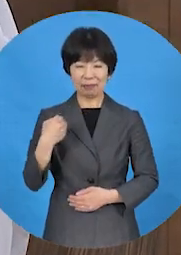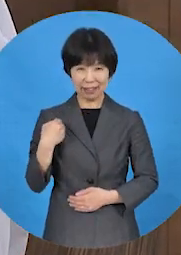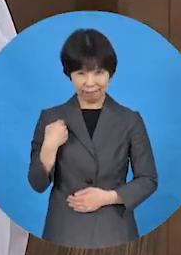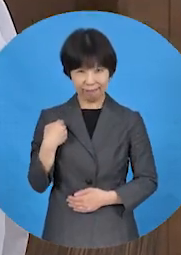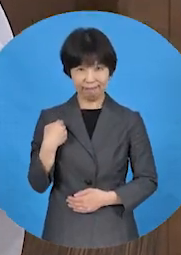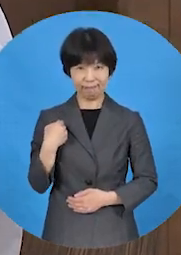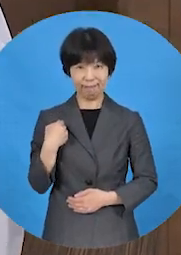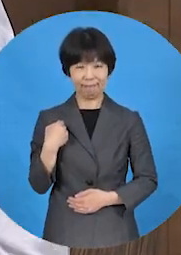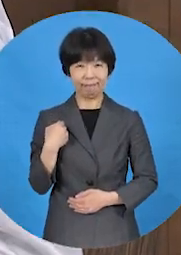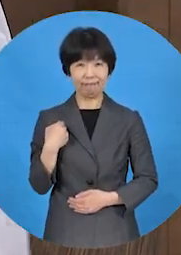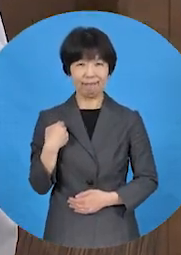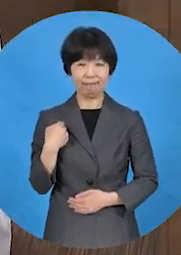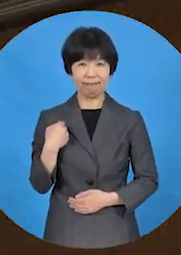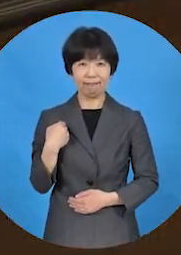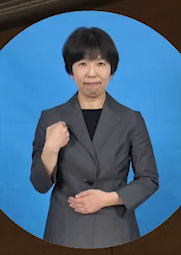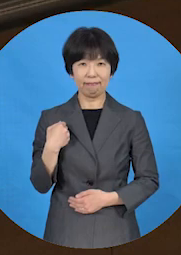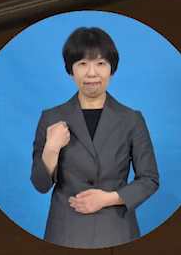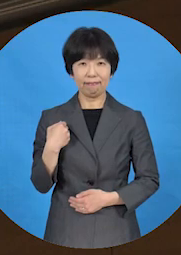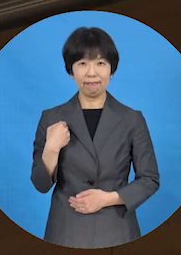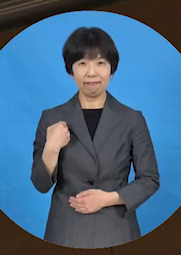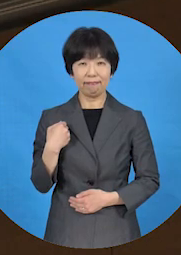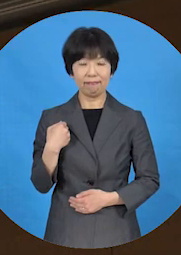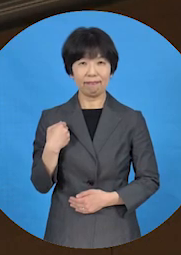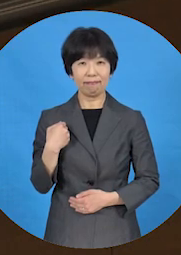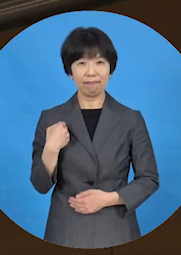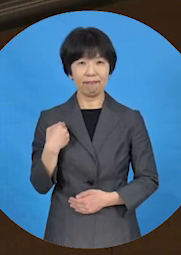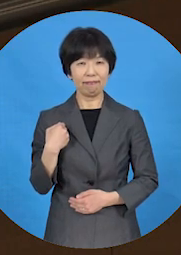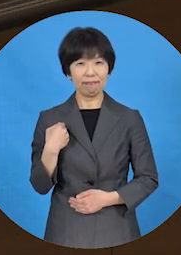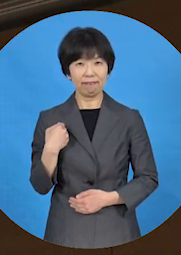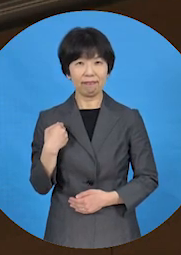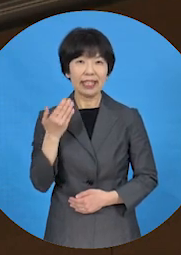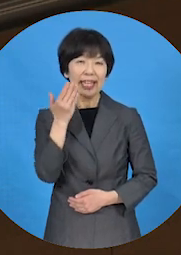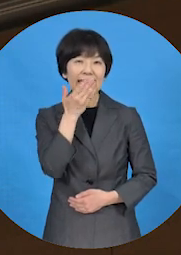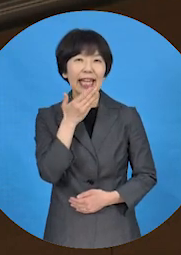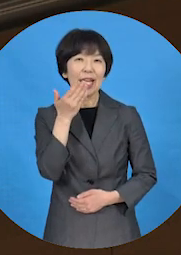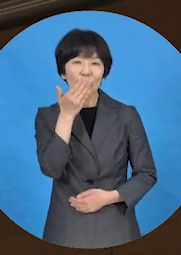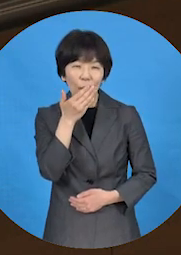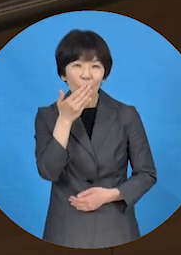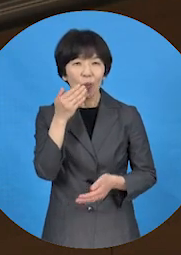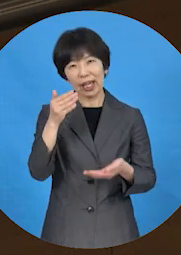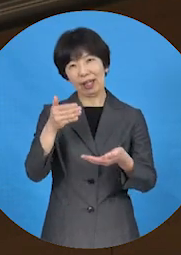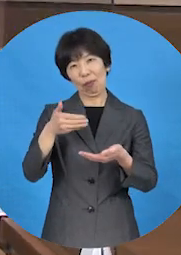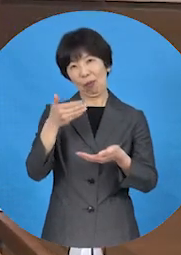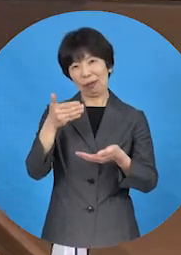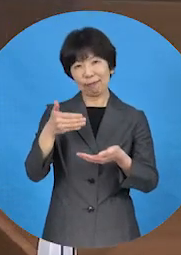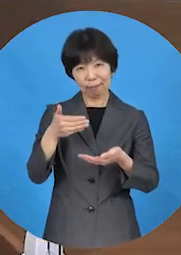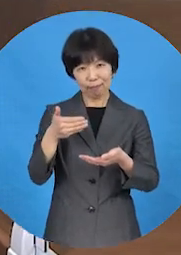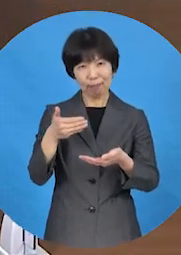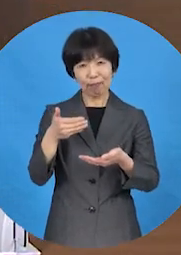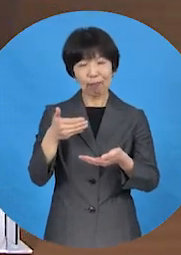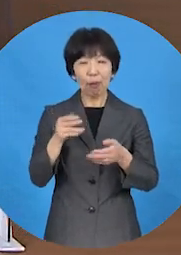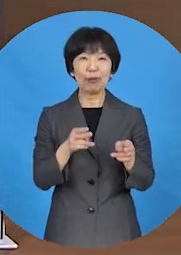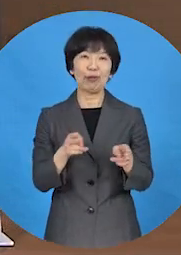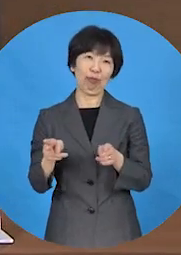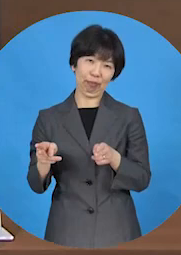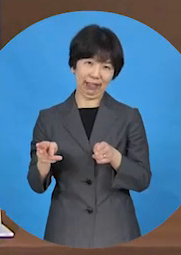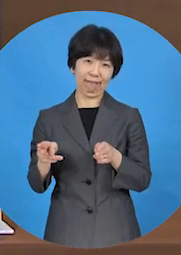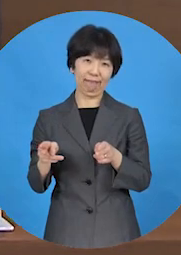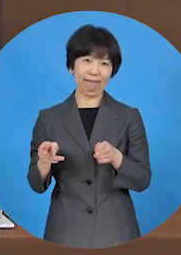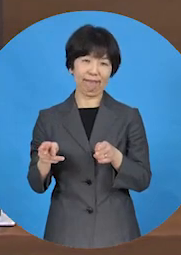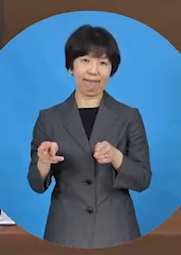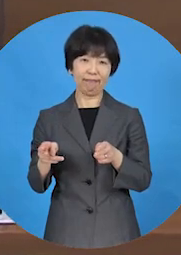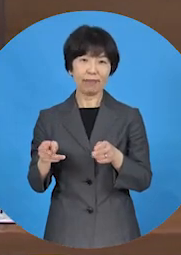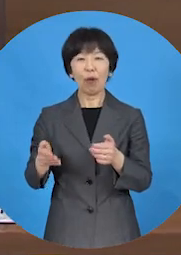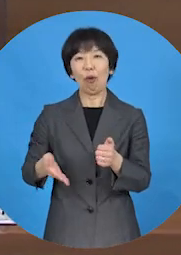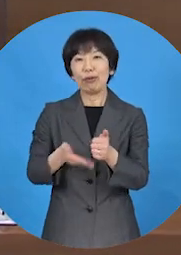読書を楽しむこともできます。 飲み物はもちろん、デザートや軽食も楽しめるこちら。館長